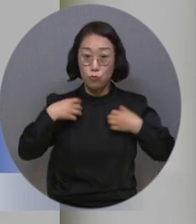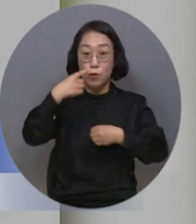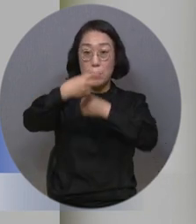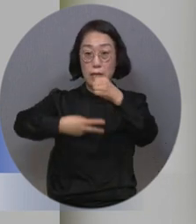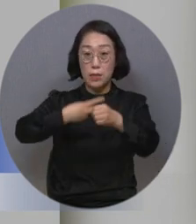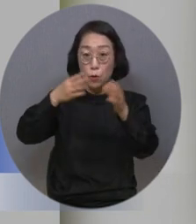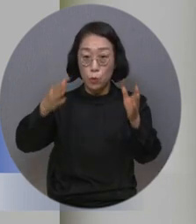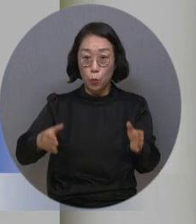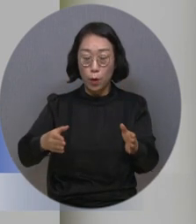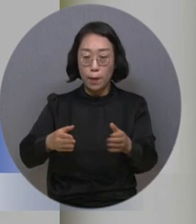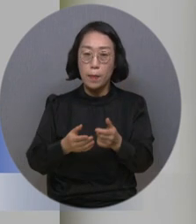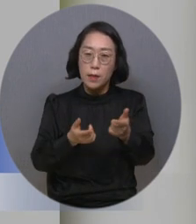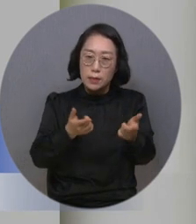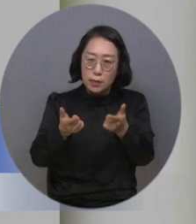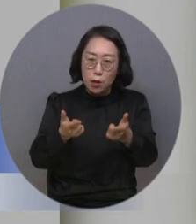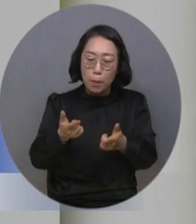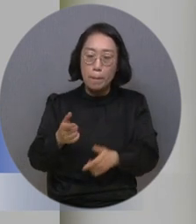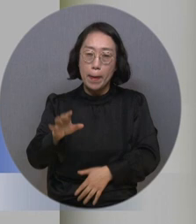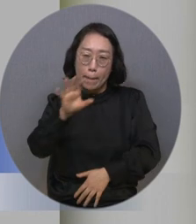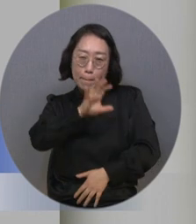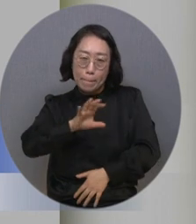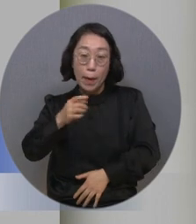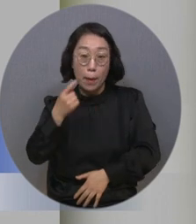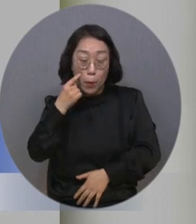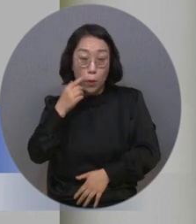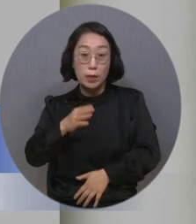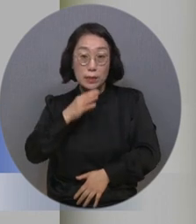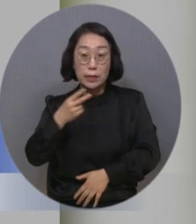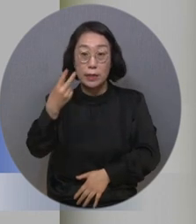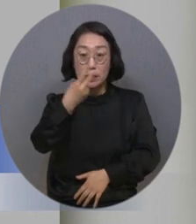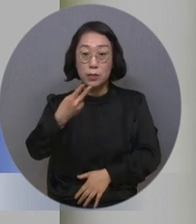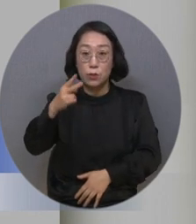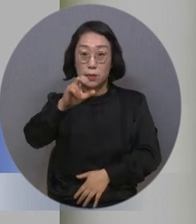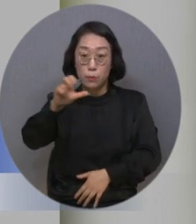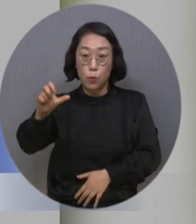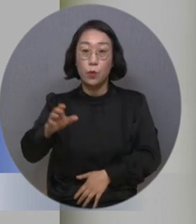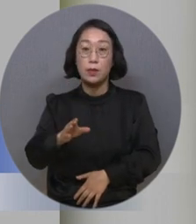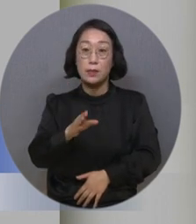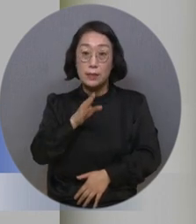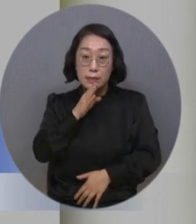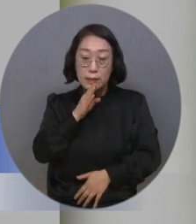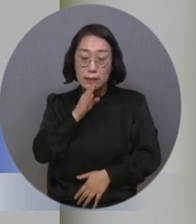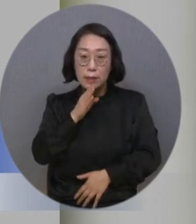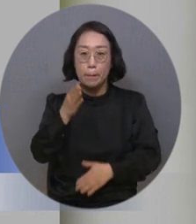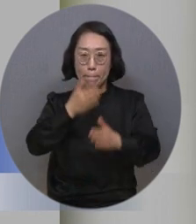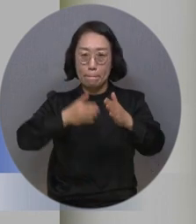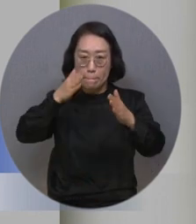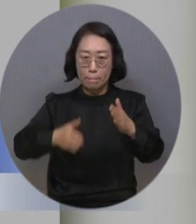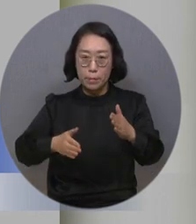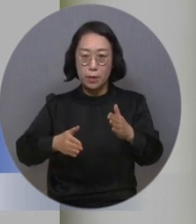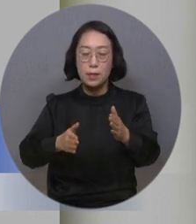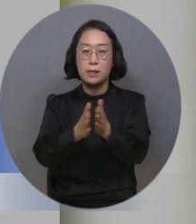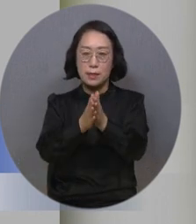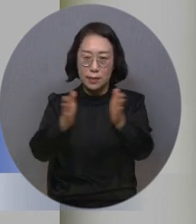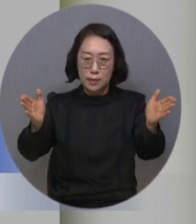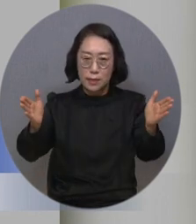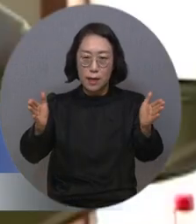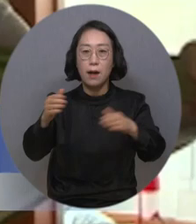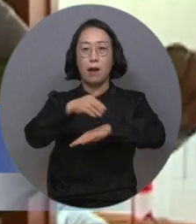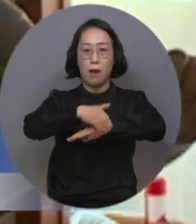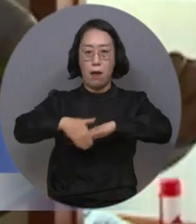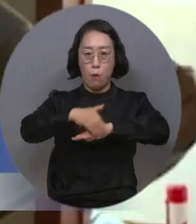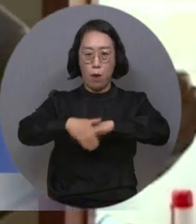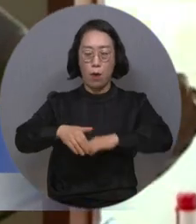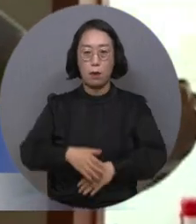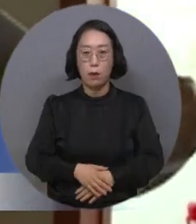시범사업을 시행한 후 사업 결과를 반영해 오는 2025년부터 본사업으로 전환할 계기라고 밝혔습니다